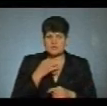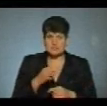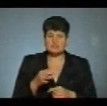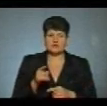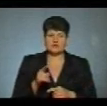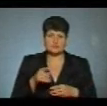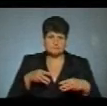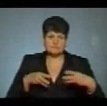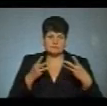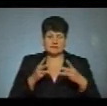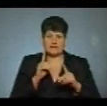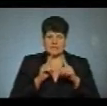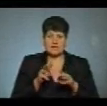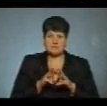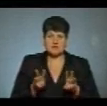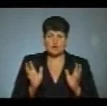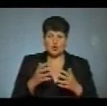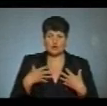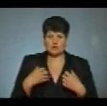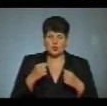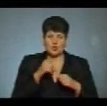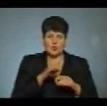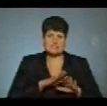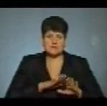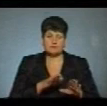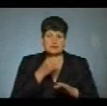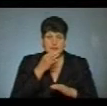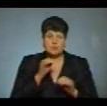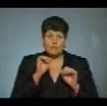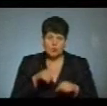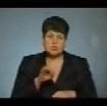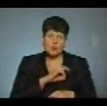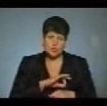селекторній нараді міністр охорони здоров'я, його заступник, сказали, що можна